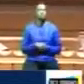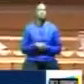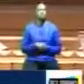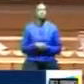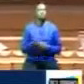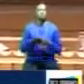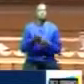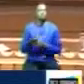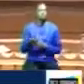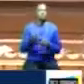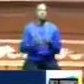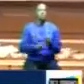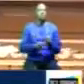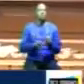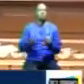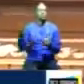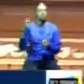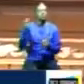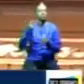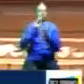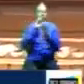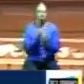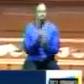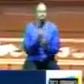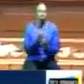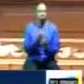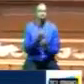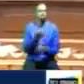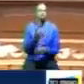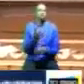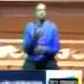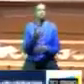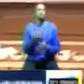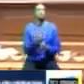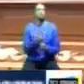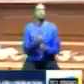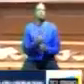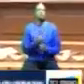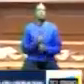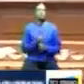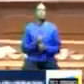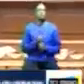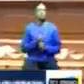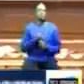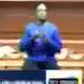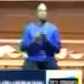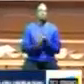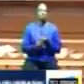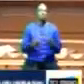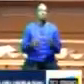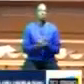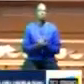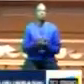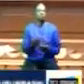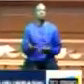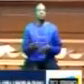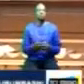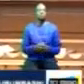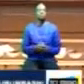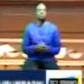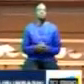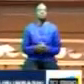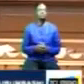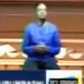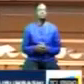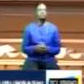Derrière chaque désobéissance. Nyuma ya kutokutii kote. Une séduction est liée à cela. Uko utongozaji moja ivisha kufungana